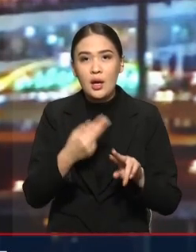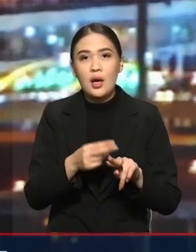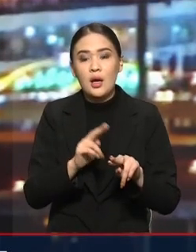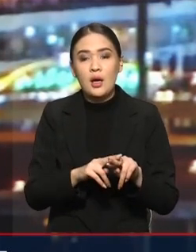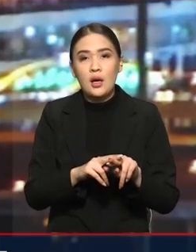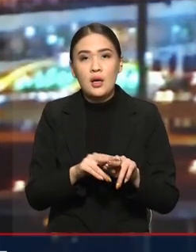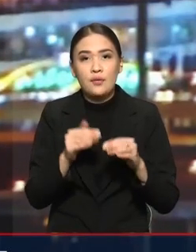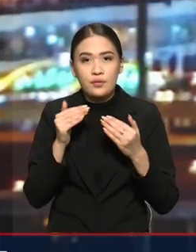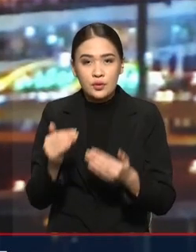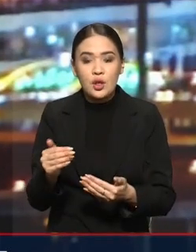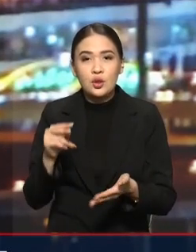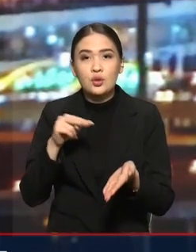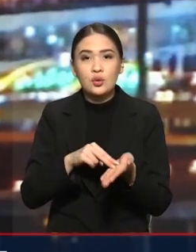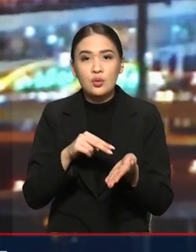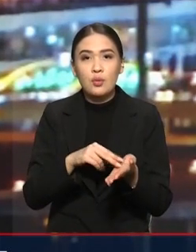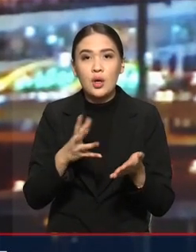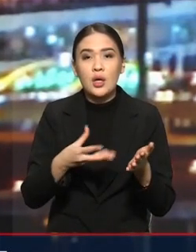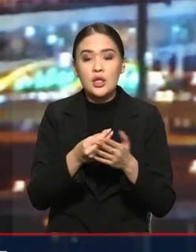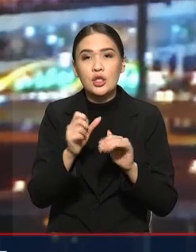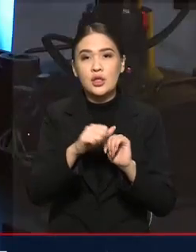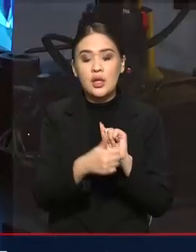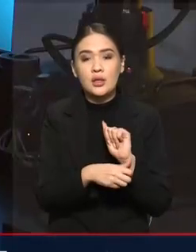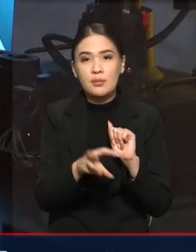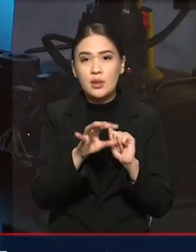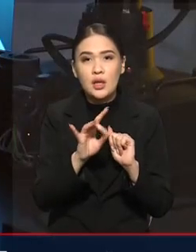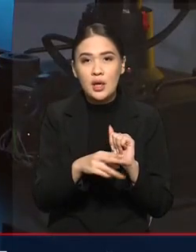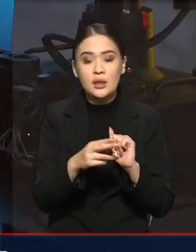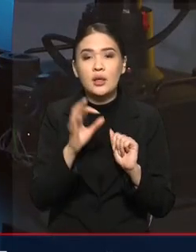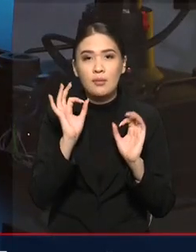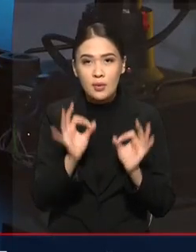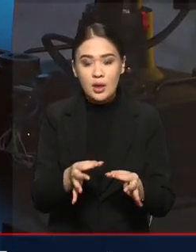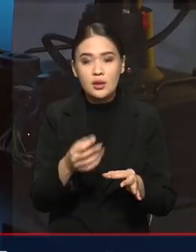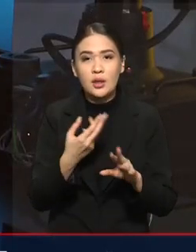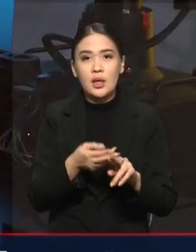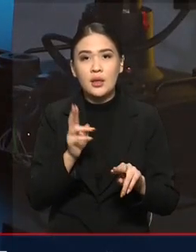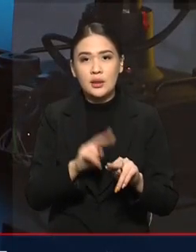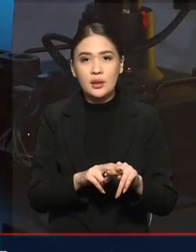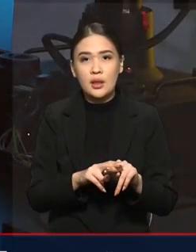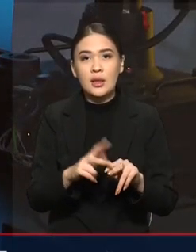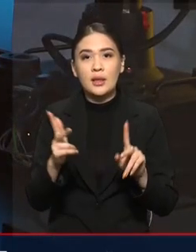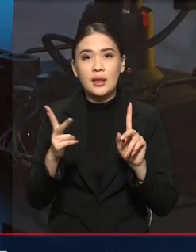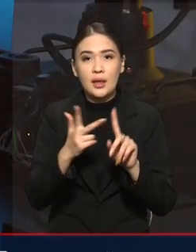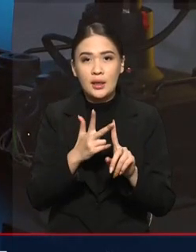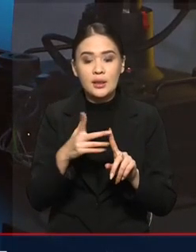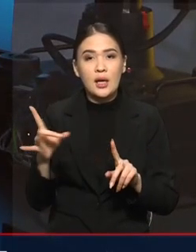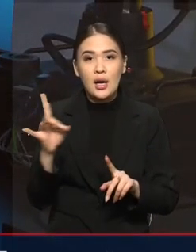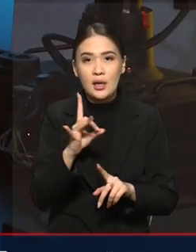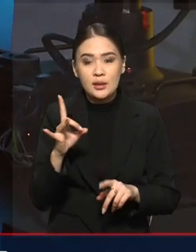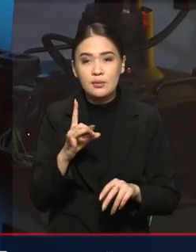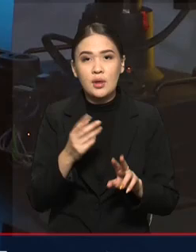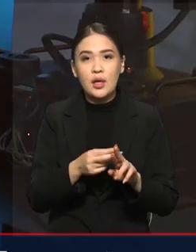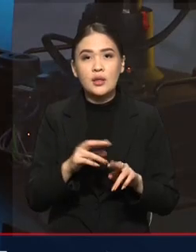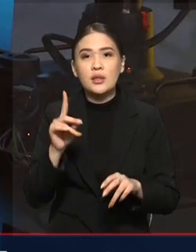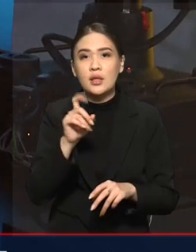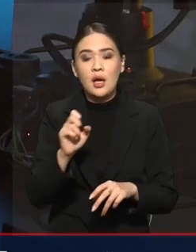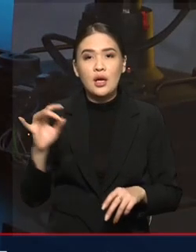асир сумма пожертвования 16 млр тенге вы совершенно правы это третье по размеру пожертвования за всю